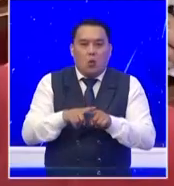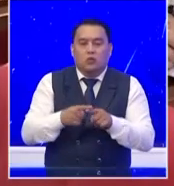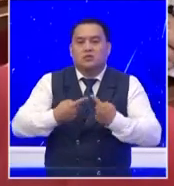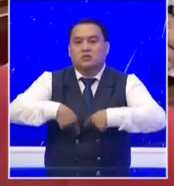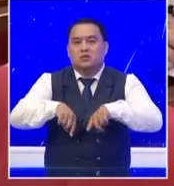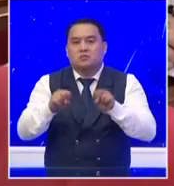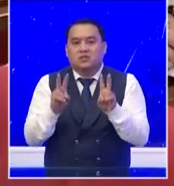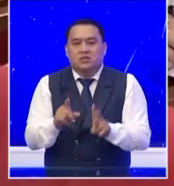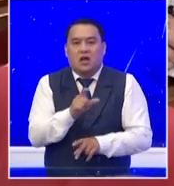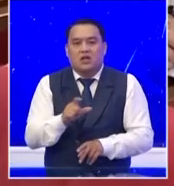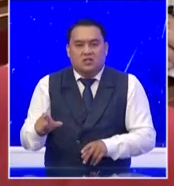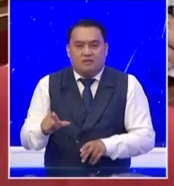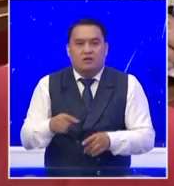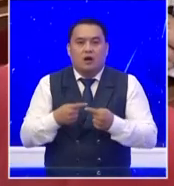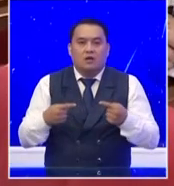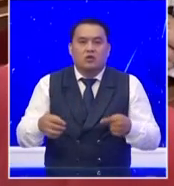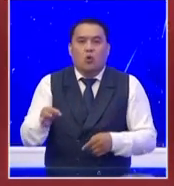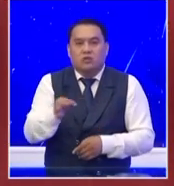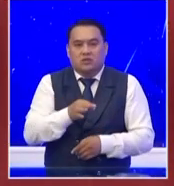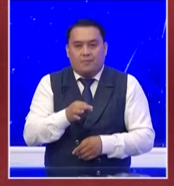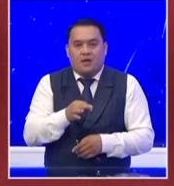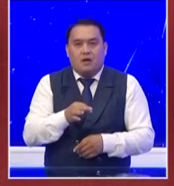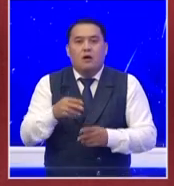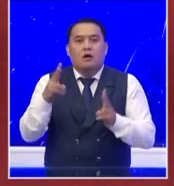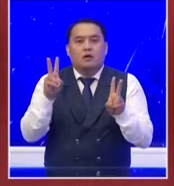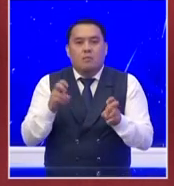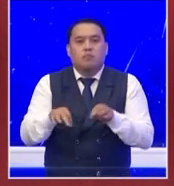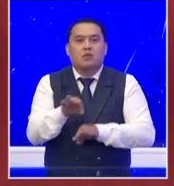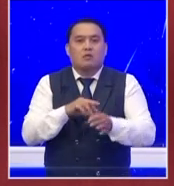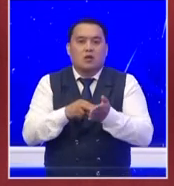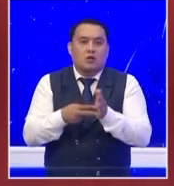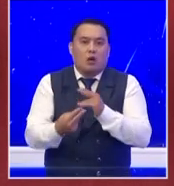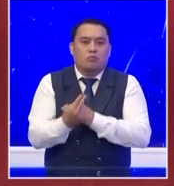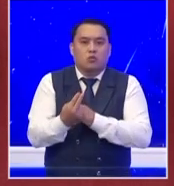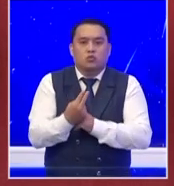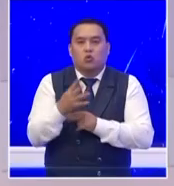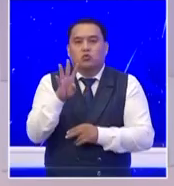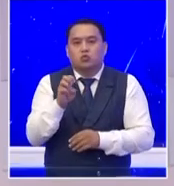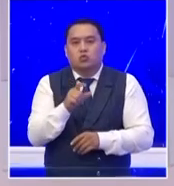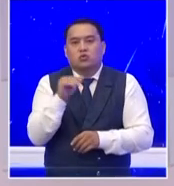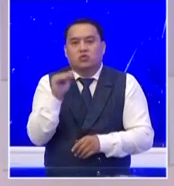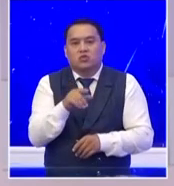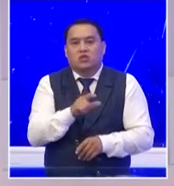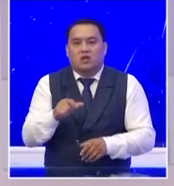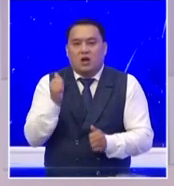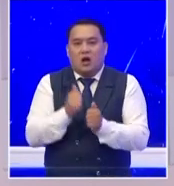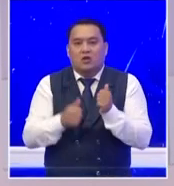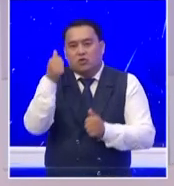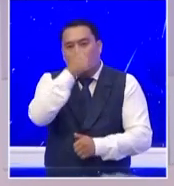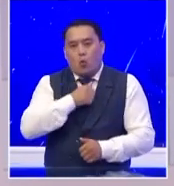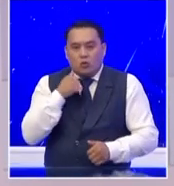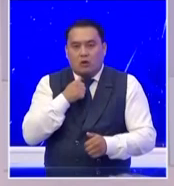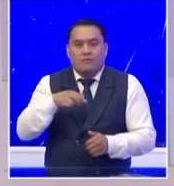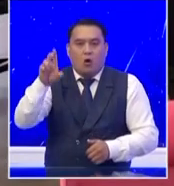IT-персонала и IT-специалистов в разных областях. В рамках этого проекта планируется обучать более 400 тысяч человек ежегодно.